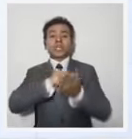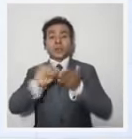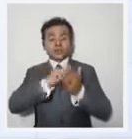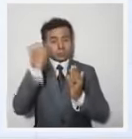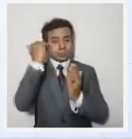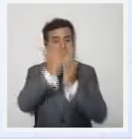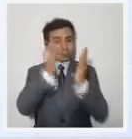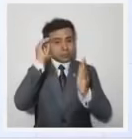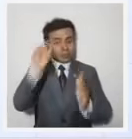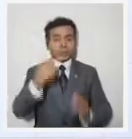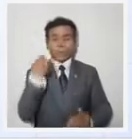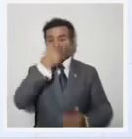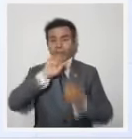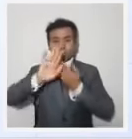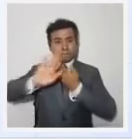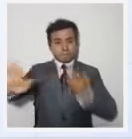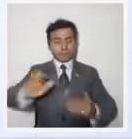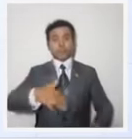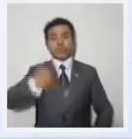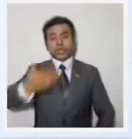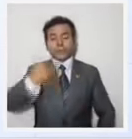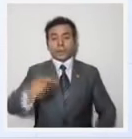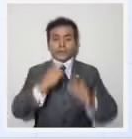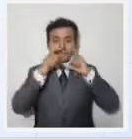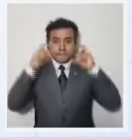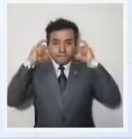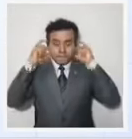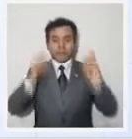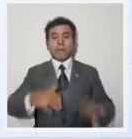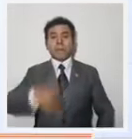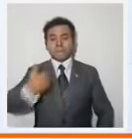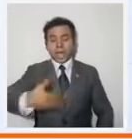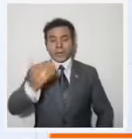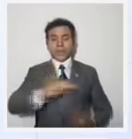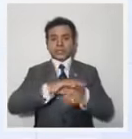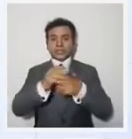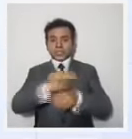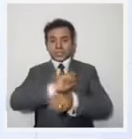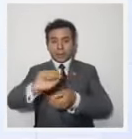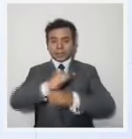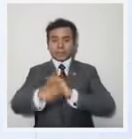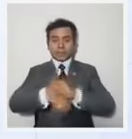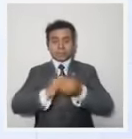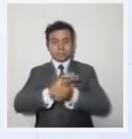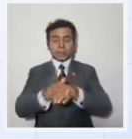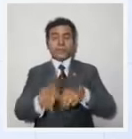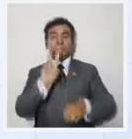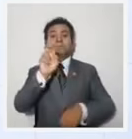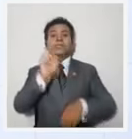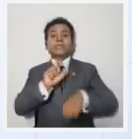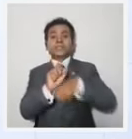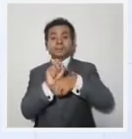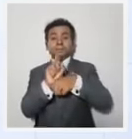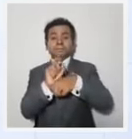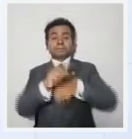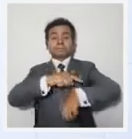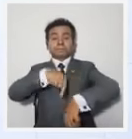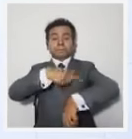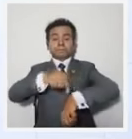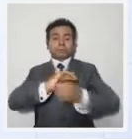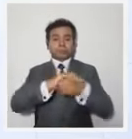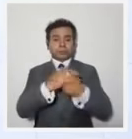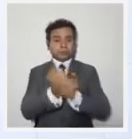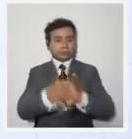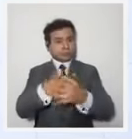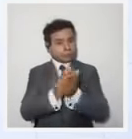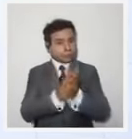আপনি নিজে সচেতন হবেন, যা যা স্বাস্থ্য নিয়ম বলা হয়, সামাজিক দূরত্ব বজায় রাখা, সবসময় মাস্ক পরিধান করা,